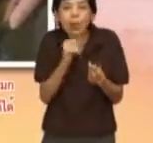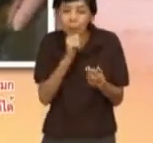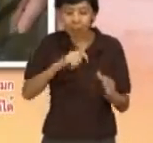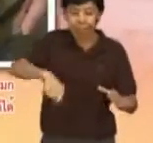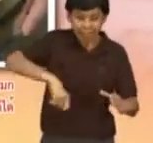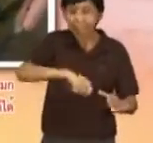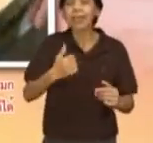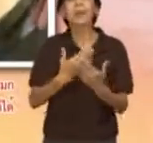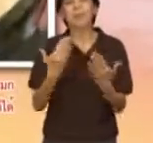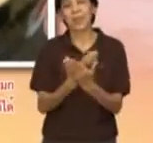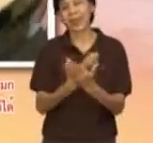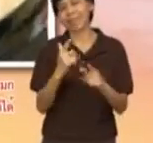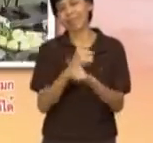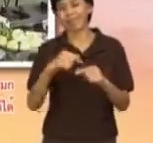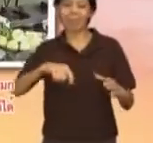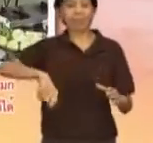ดิน